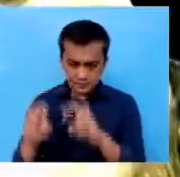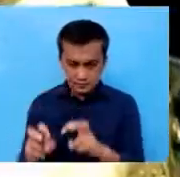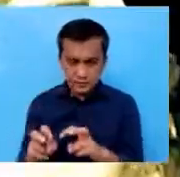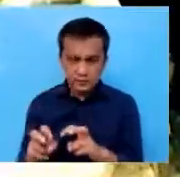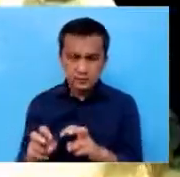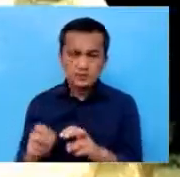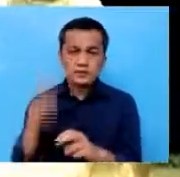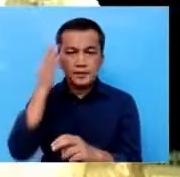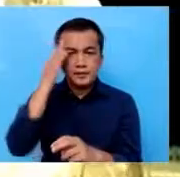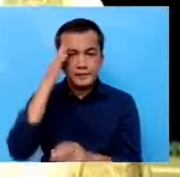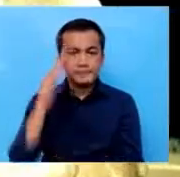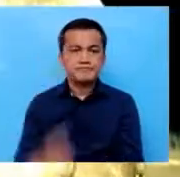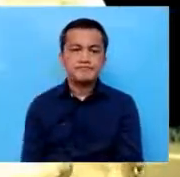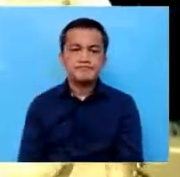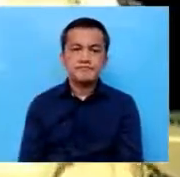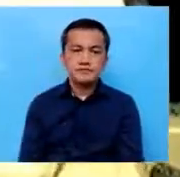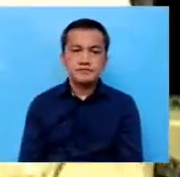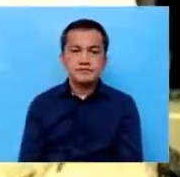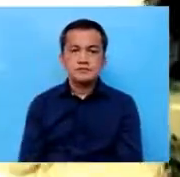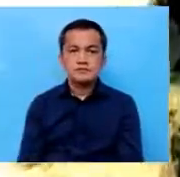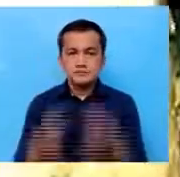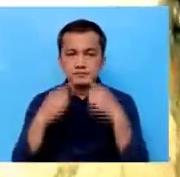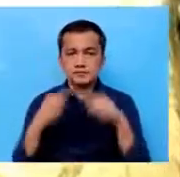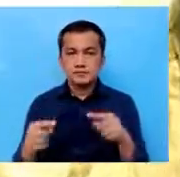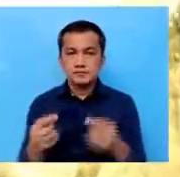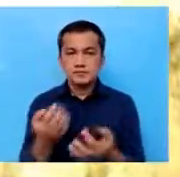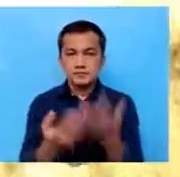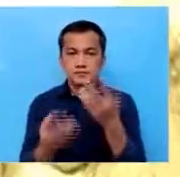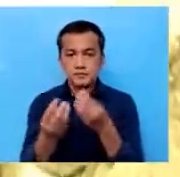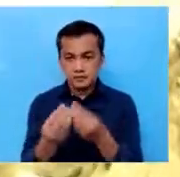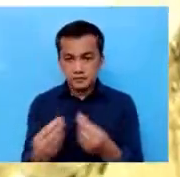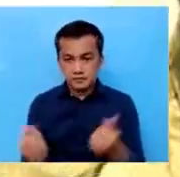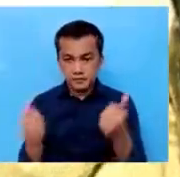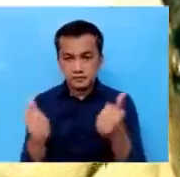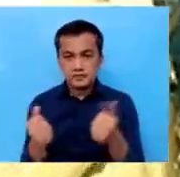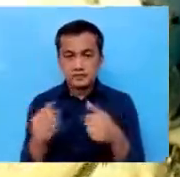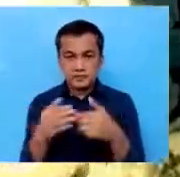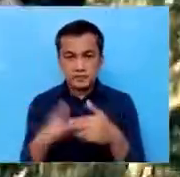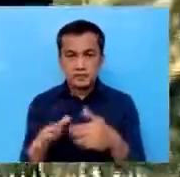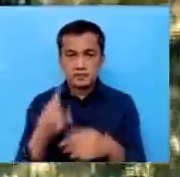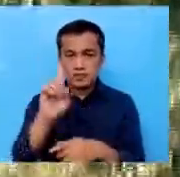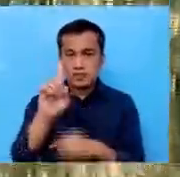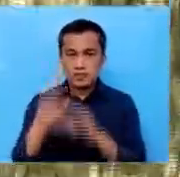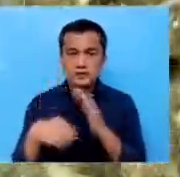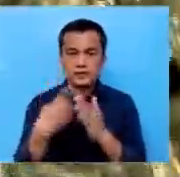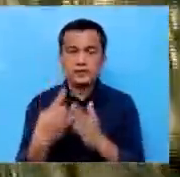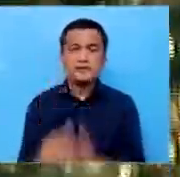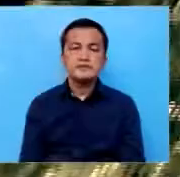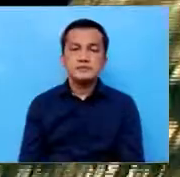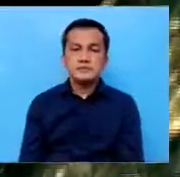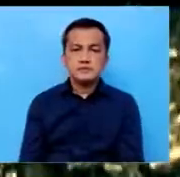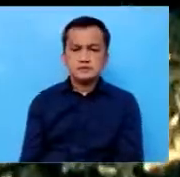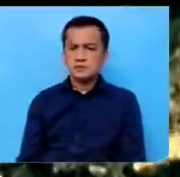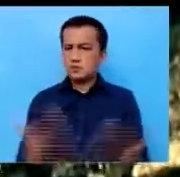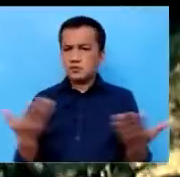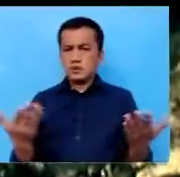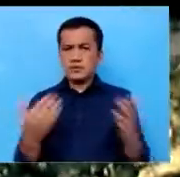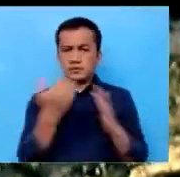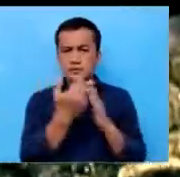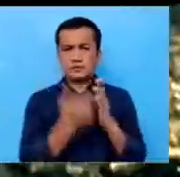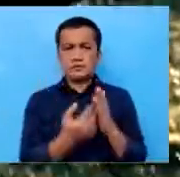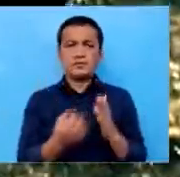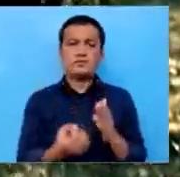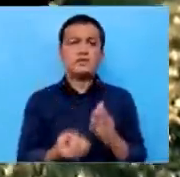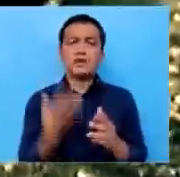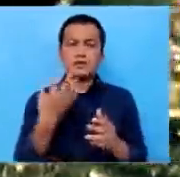malaman. Nagdeklara ng fire out ang BFP pagtapos ng isang oras. Wala pang detalye sa halaga ng